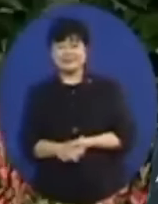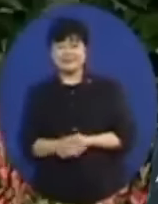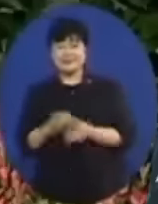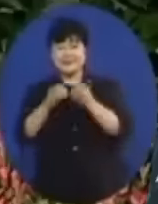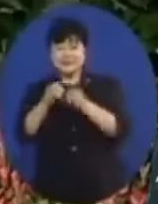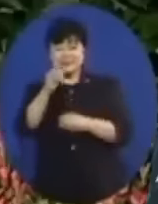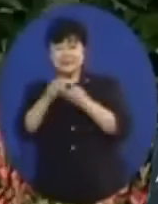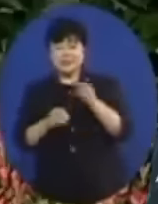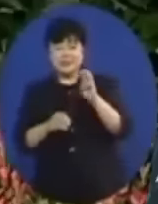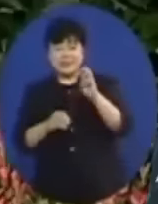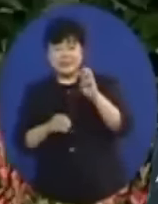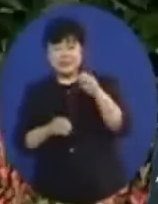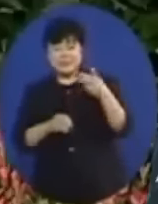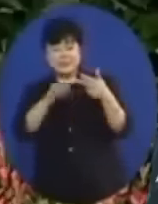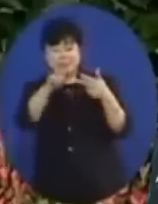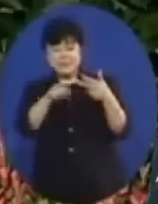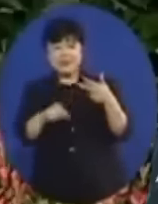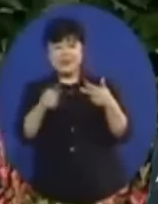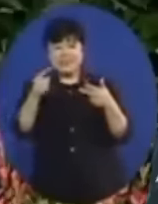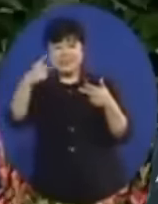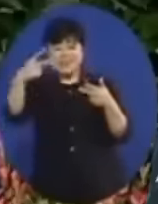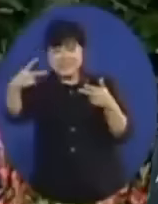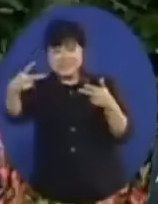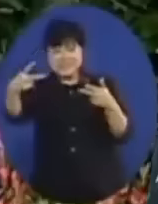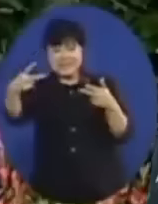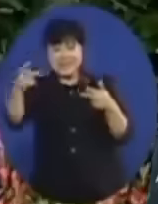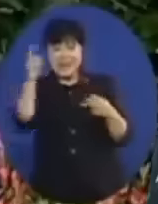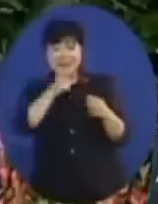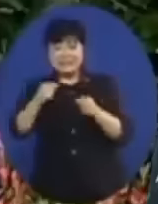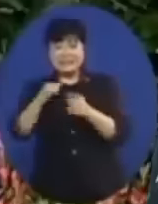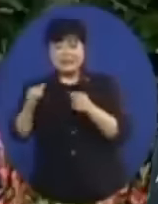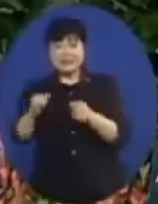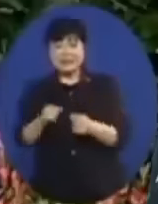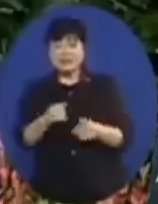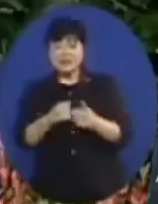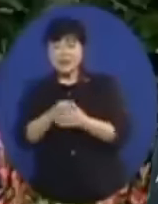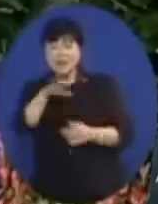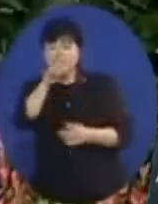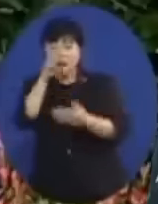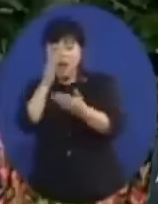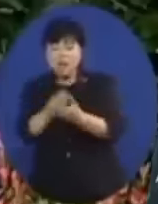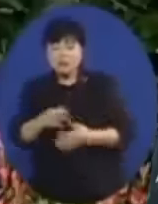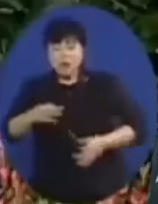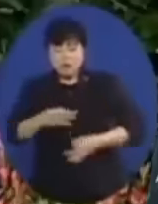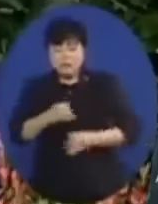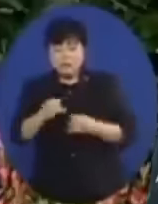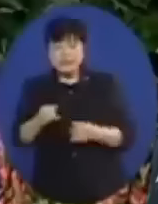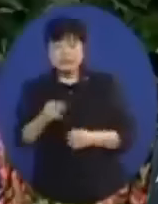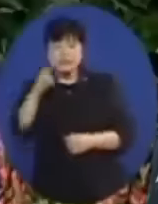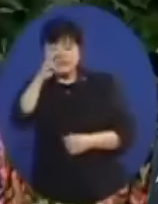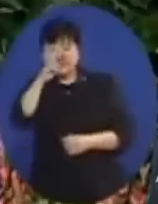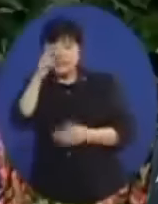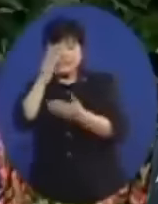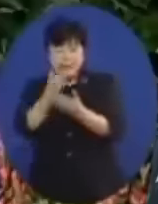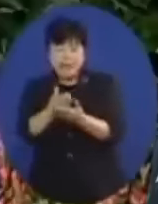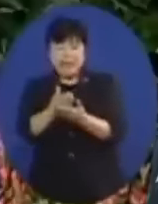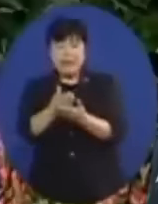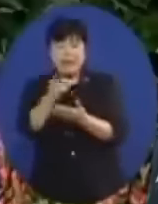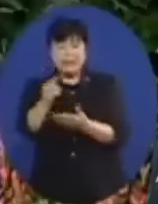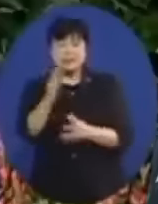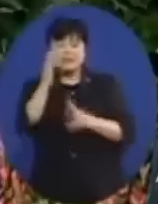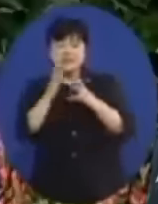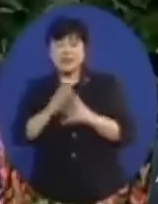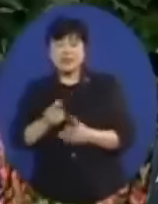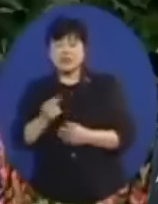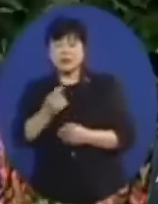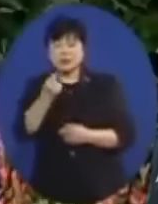시편 37편 1절로 2절 악을 행하는 자들 때문에 불평하지 말며 불의를 행하는 자들을 시기하지 말지어다. 그들은